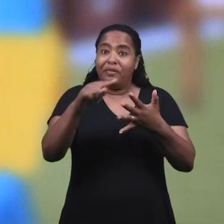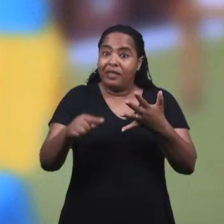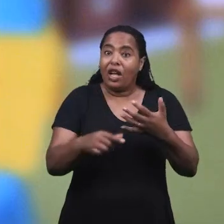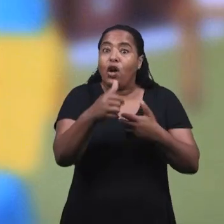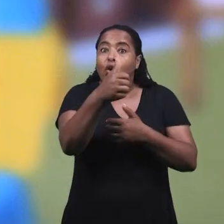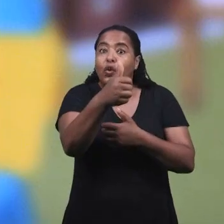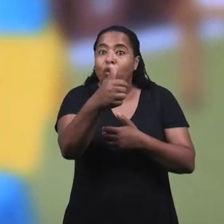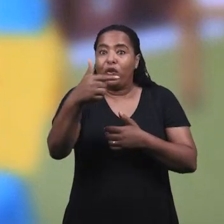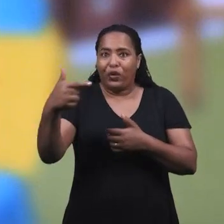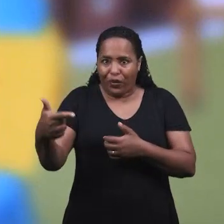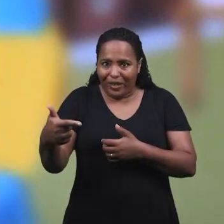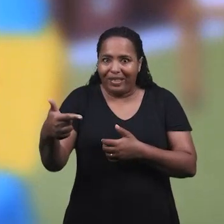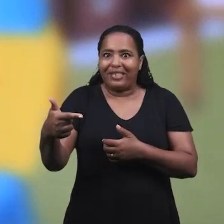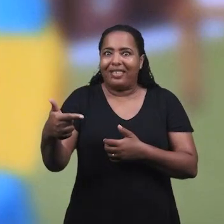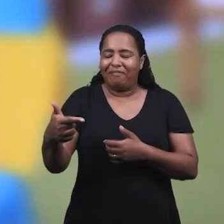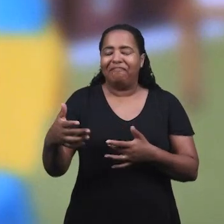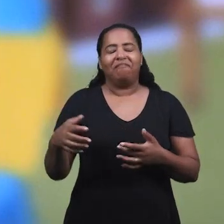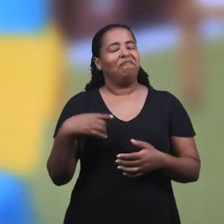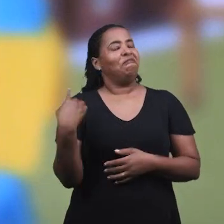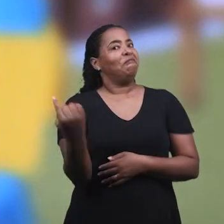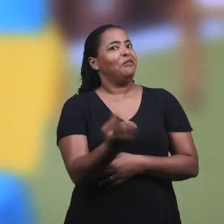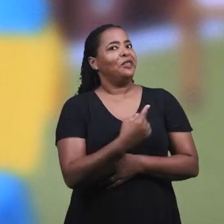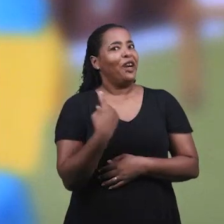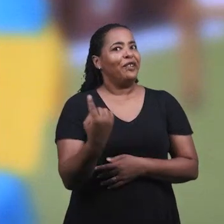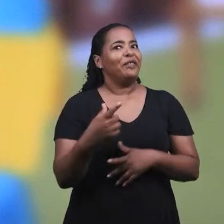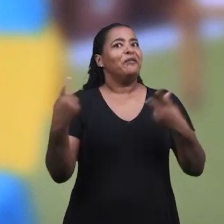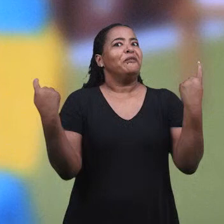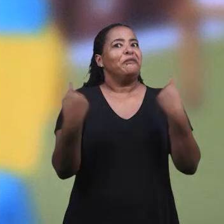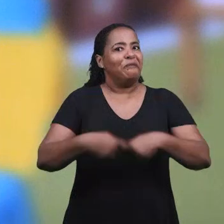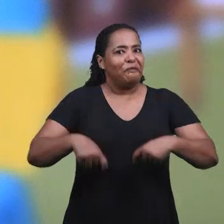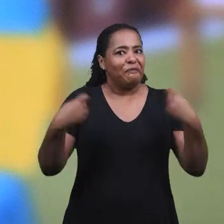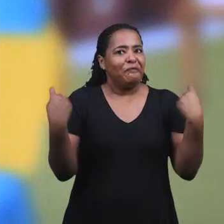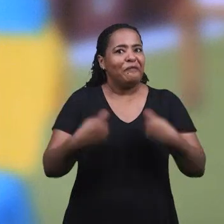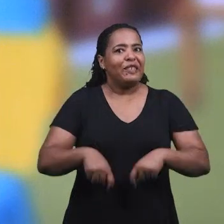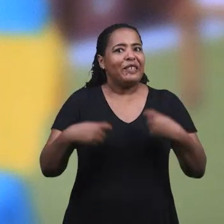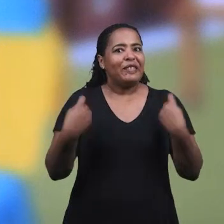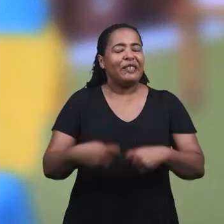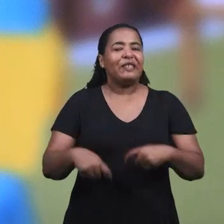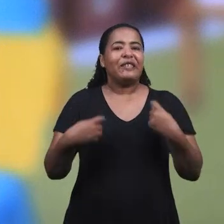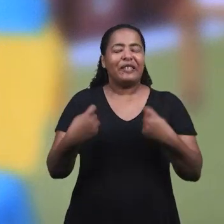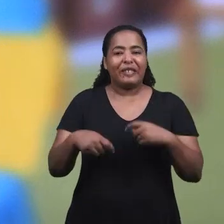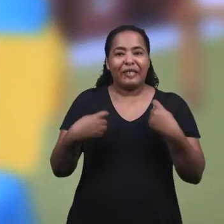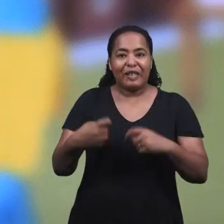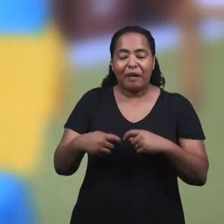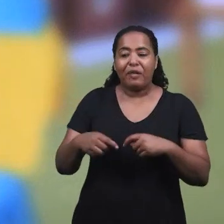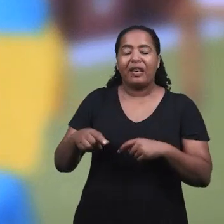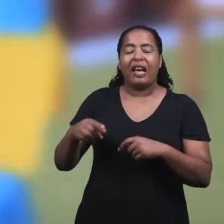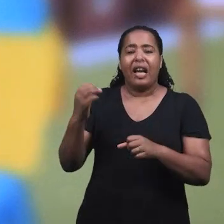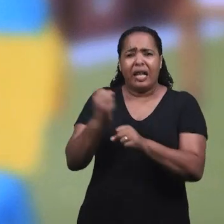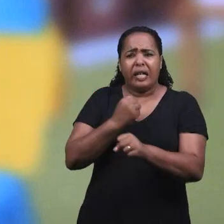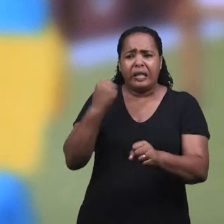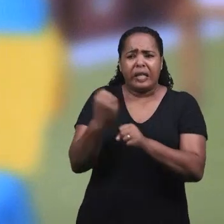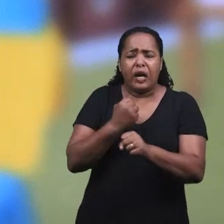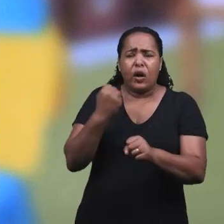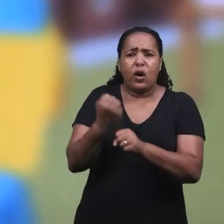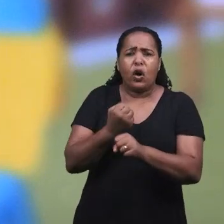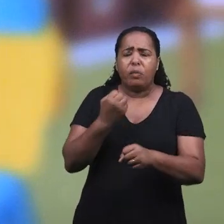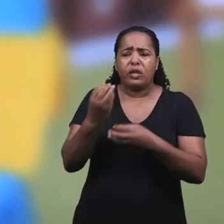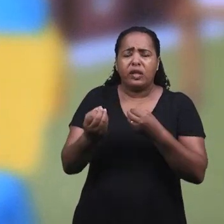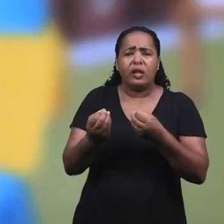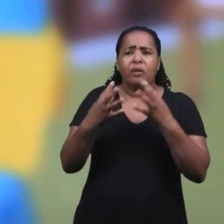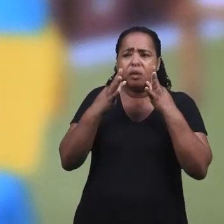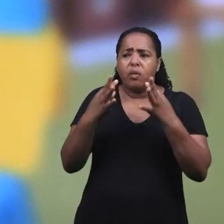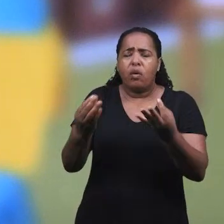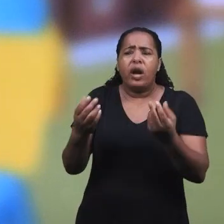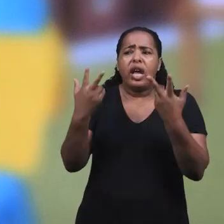12 apôtres que nous nous rappelons. Et nous, mes frères, nous devons être utiles dans l'œuvre de